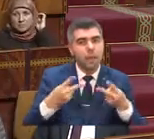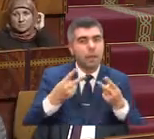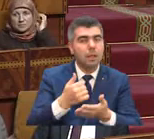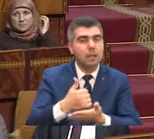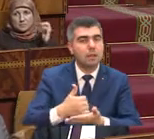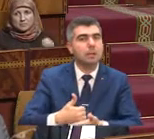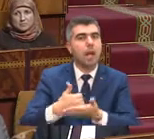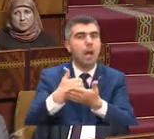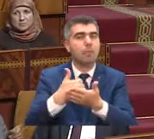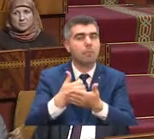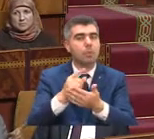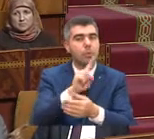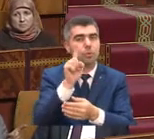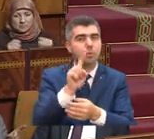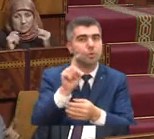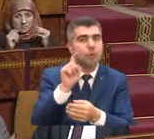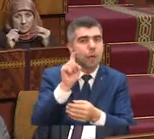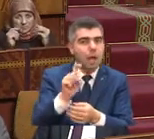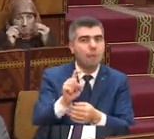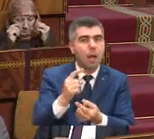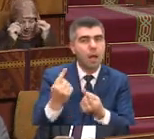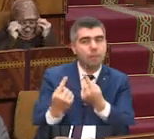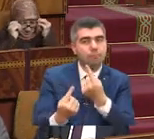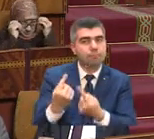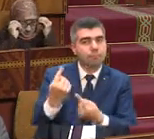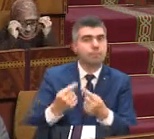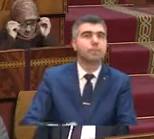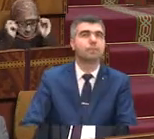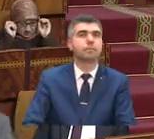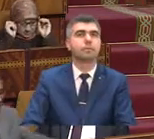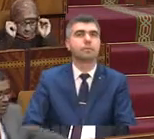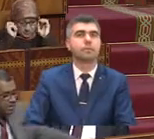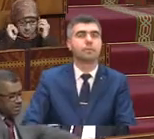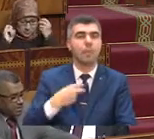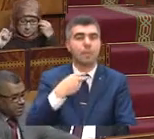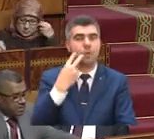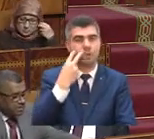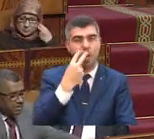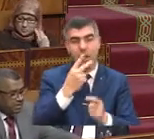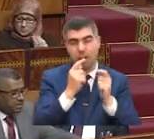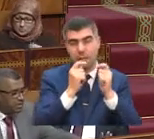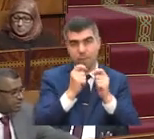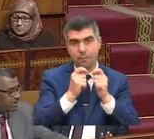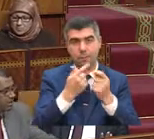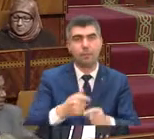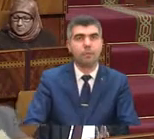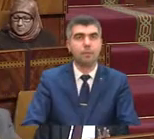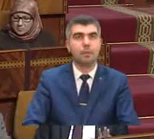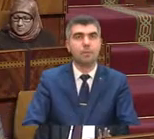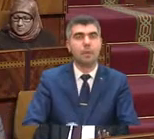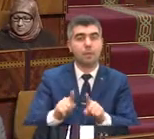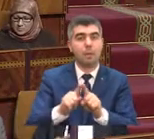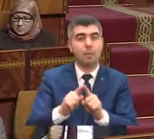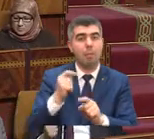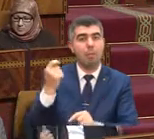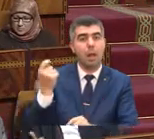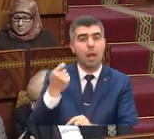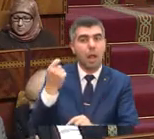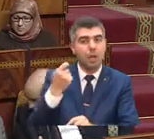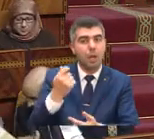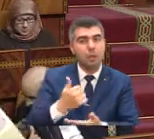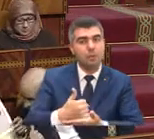لهذه الجماعة أو جماعة أخرى. وتنشوف السيد الوزير أن هناك من يدعم المهرجانات